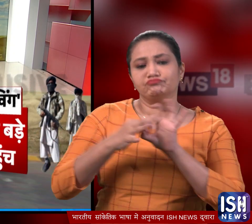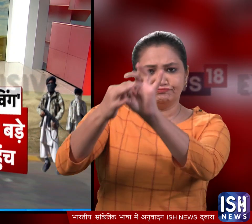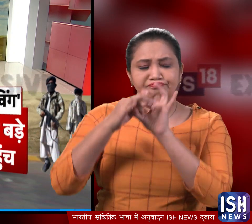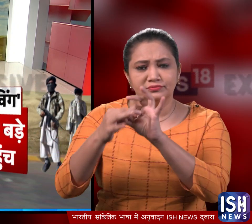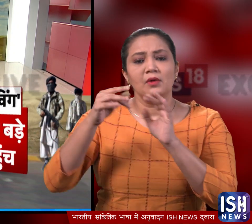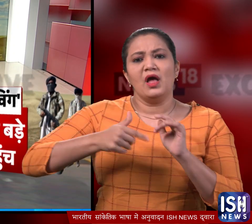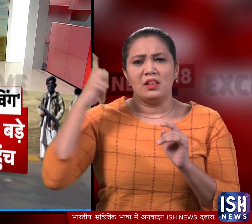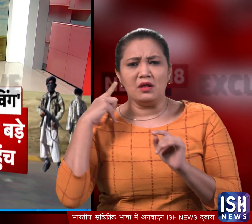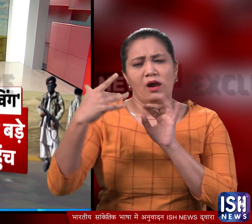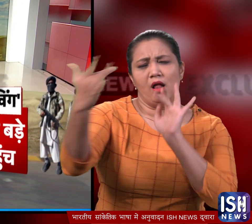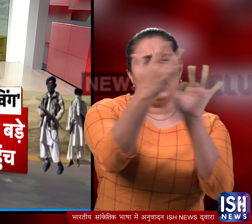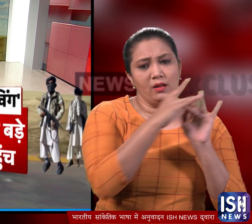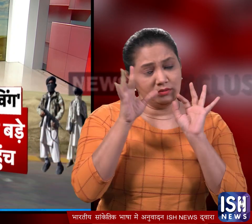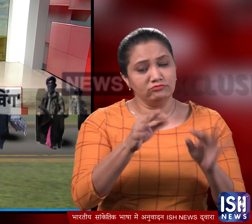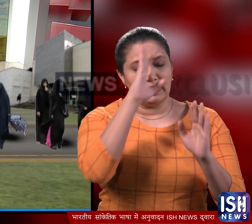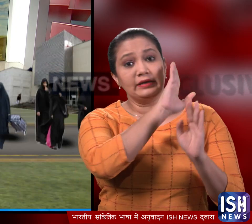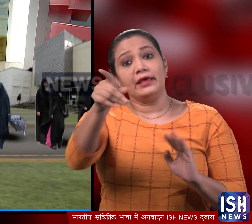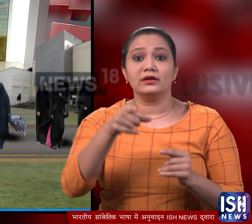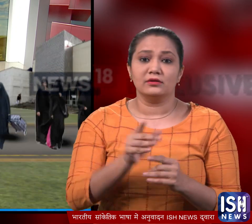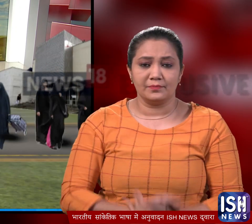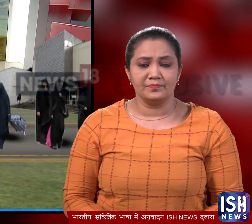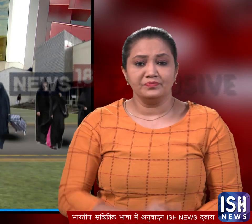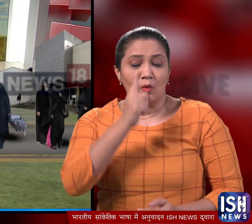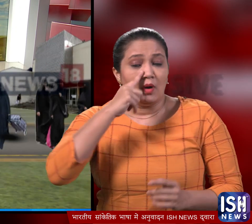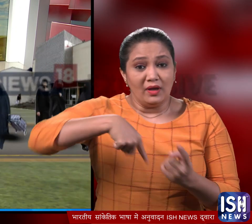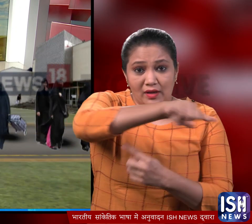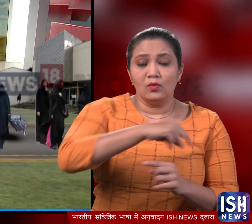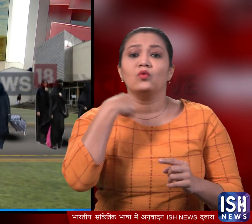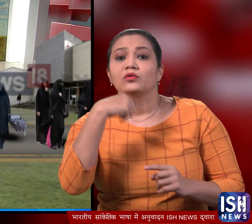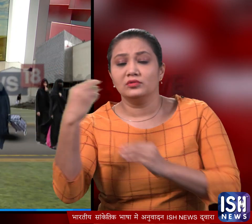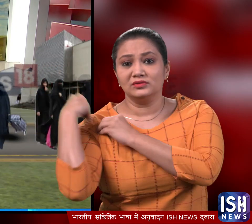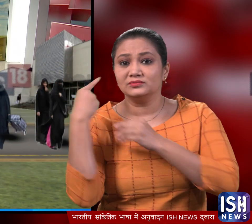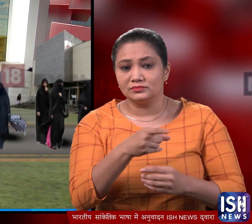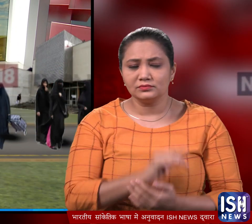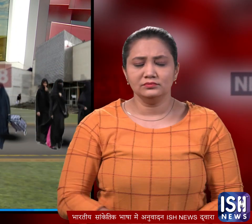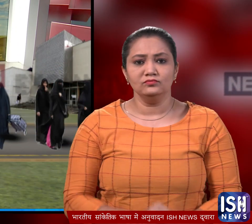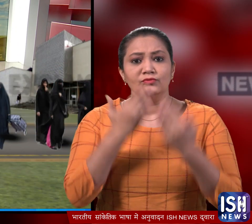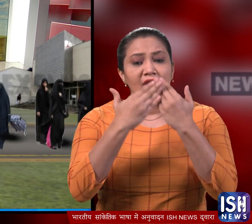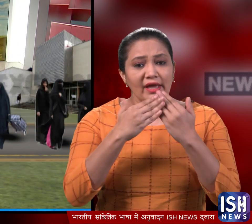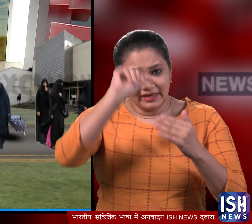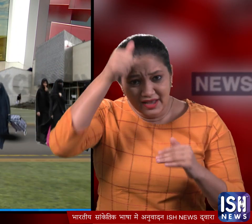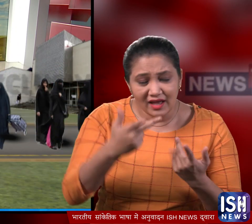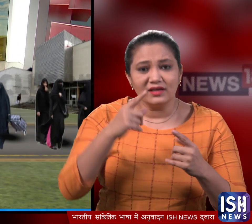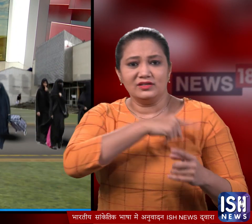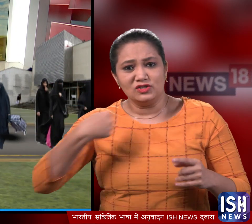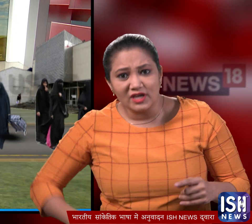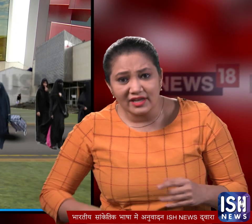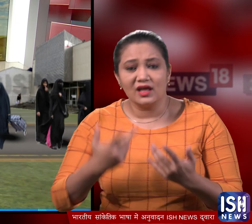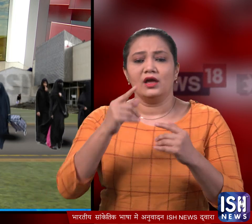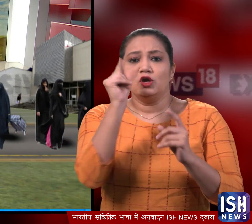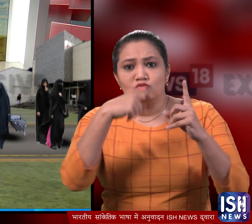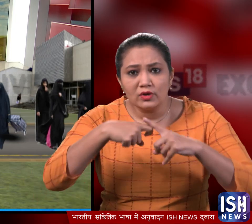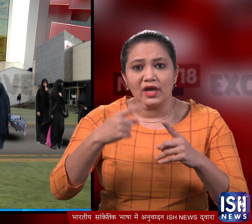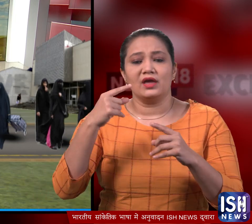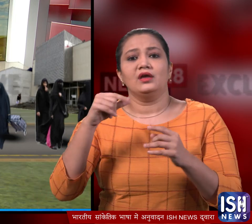तालिबान के बड़े नेताओं तक होगी। खास बात यह है कि इसकी कमान उन महिलाओं को दी जाएगी जिनकी पढ़ाई भारत, चीन, ब्रिटेन